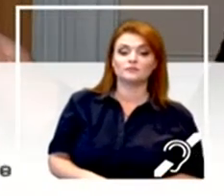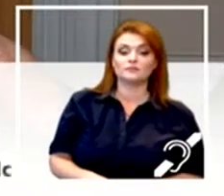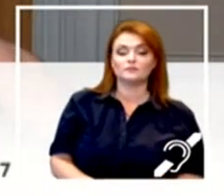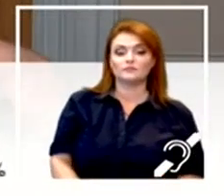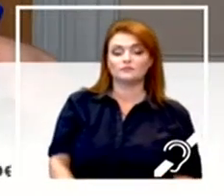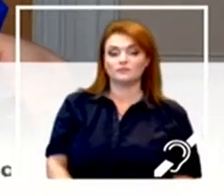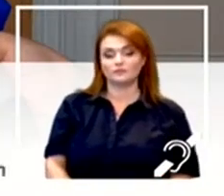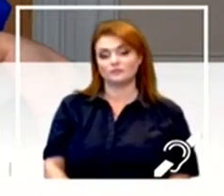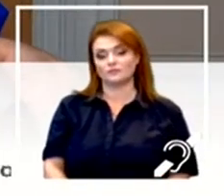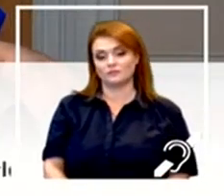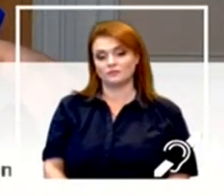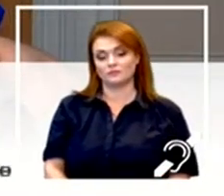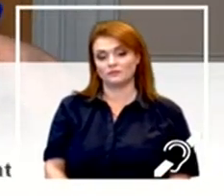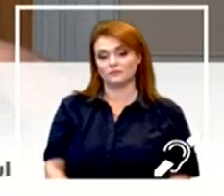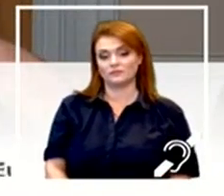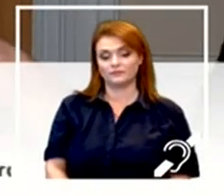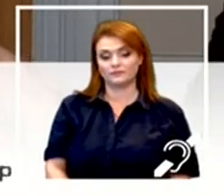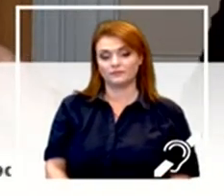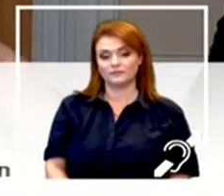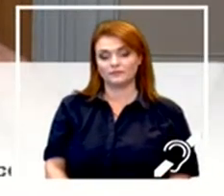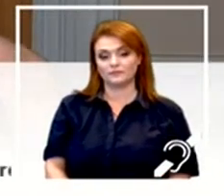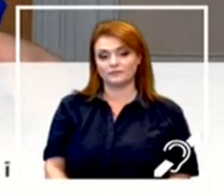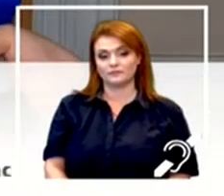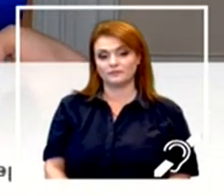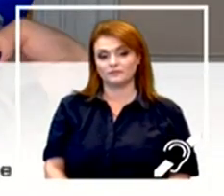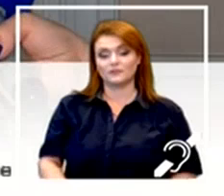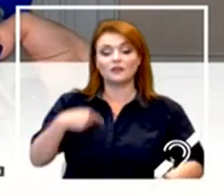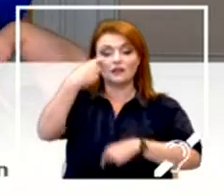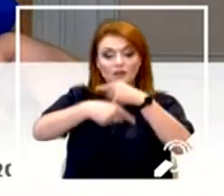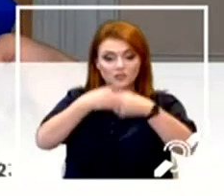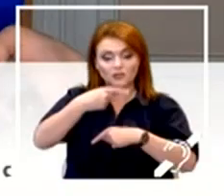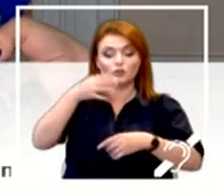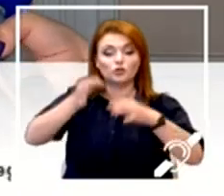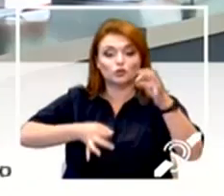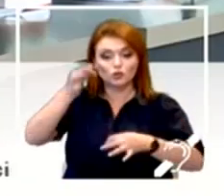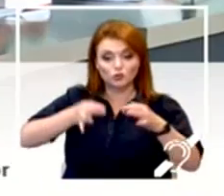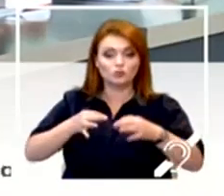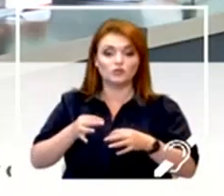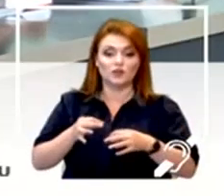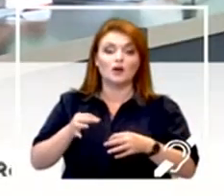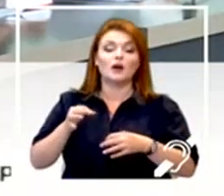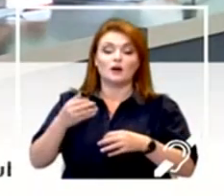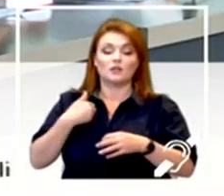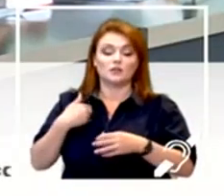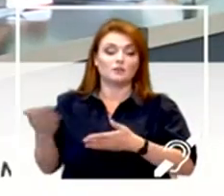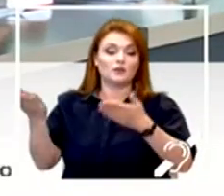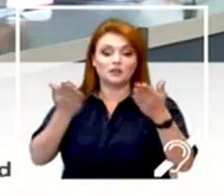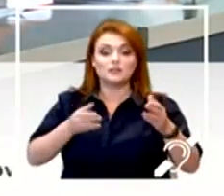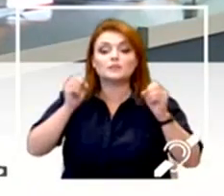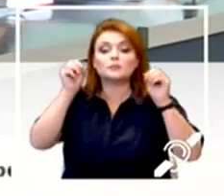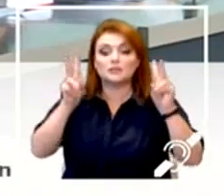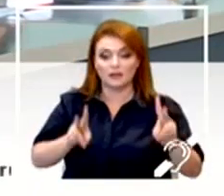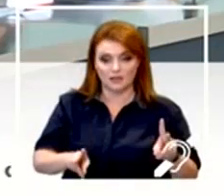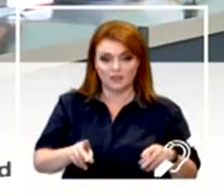indicației președintelui completului de judecată și la următoarea ședință vom asigura un specialist. Avocații cer și recuzarea